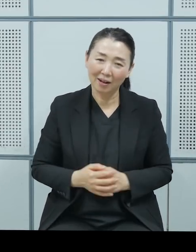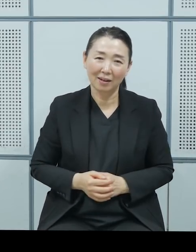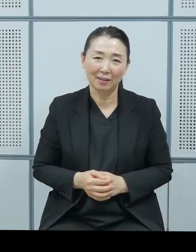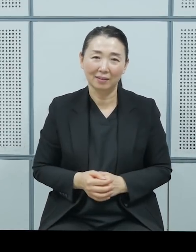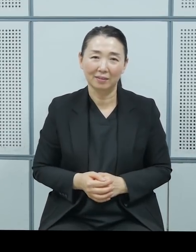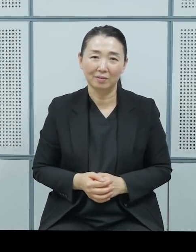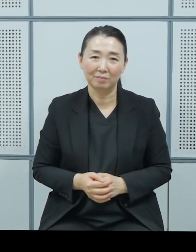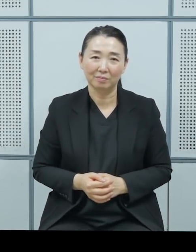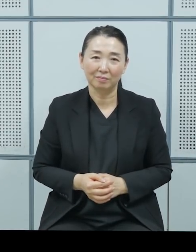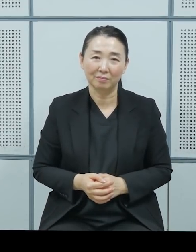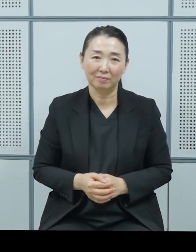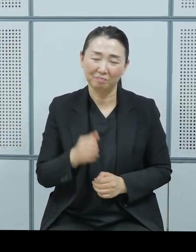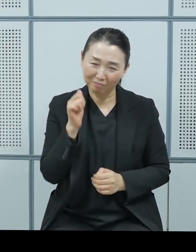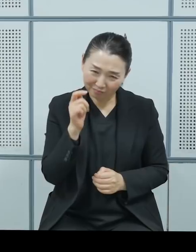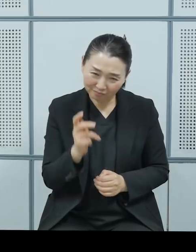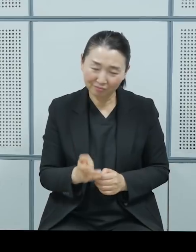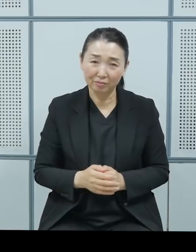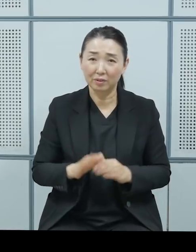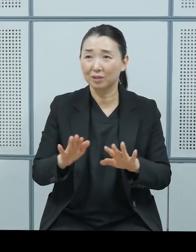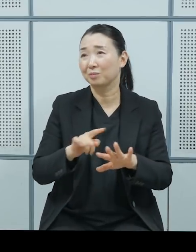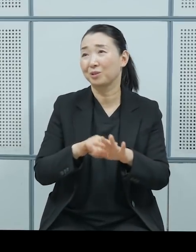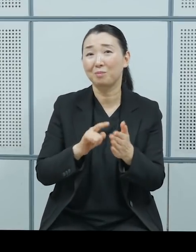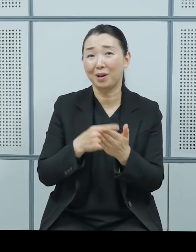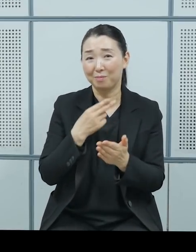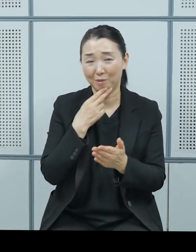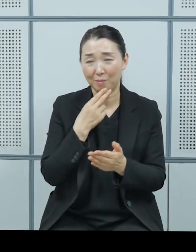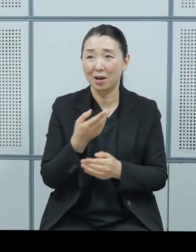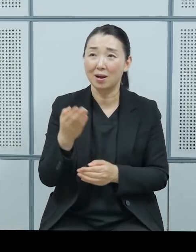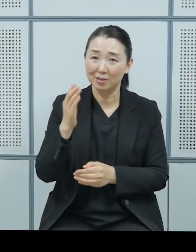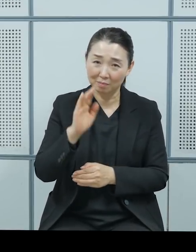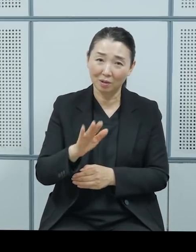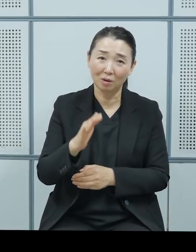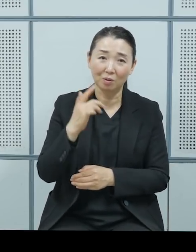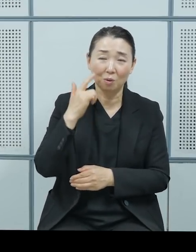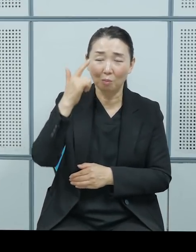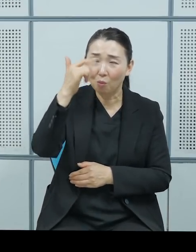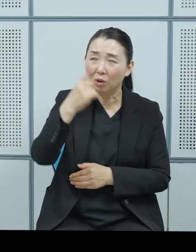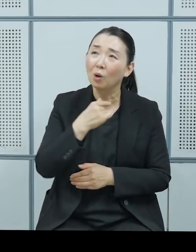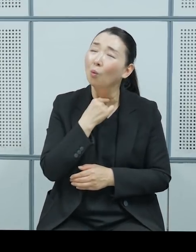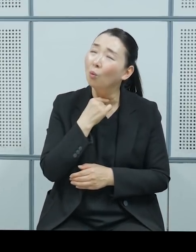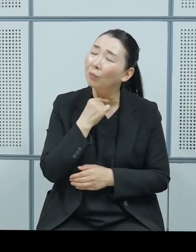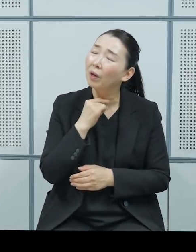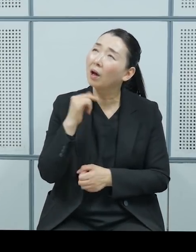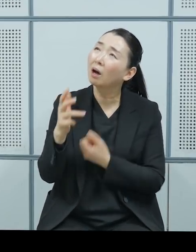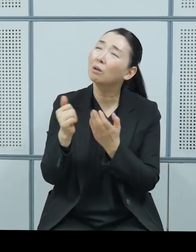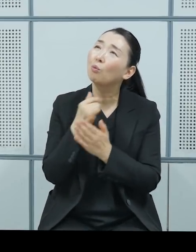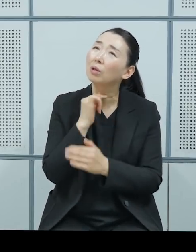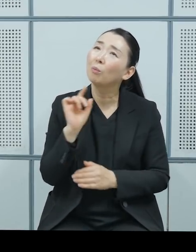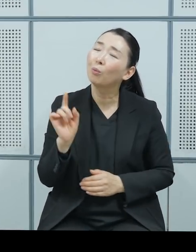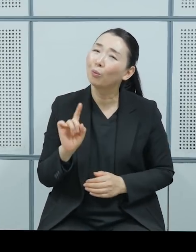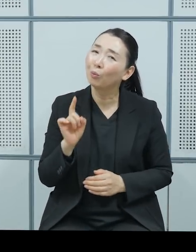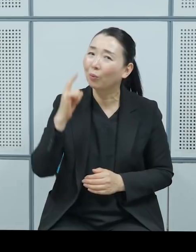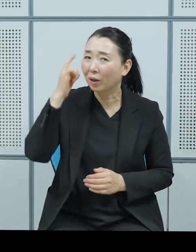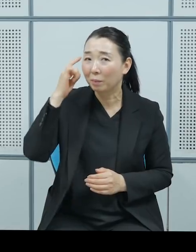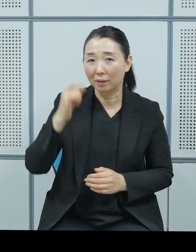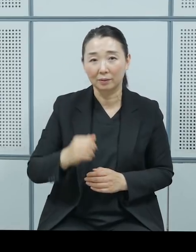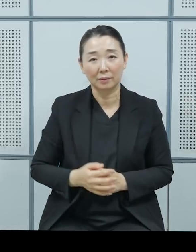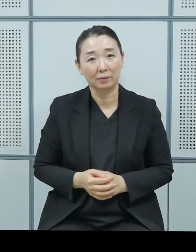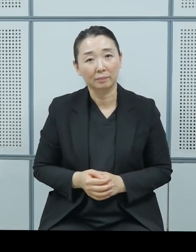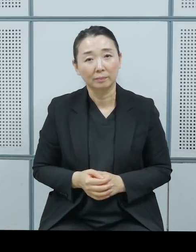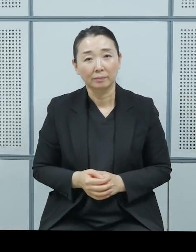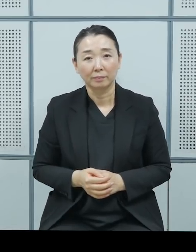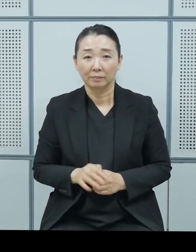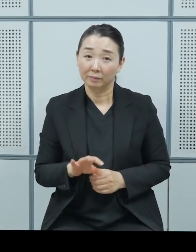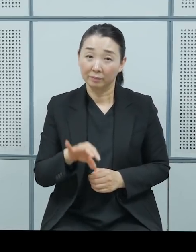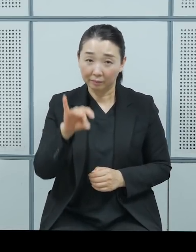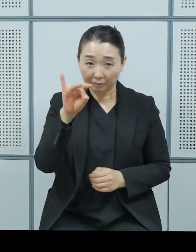번 하고 지금은 이제 그런 마음이 없는데요. 네. 어떤 목회를 원하실까 생각 오히려 하는데